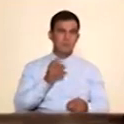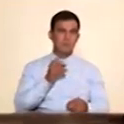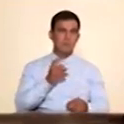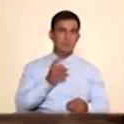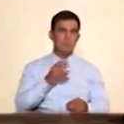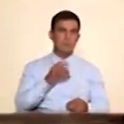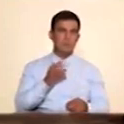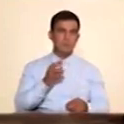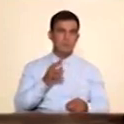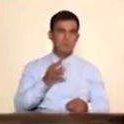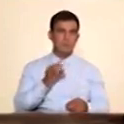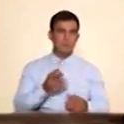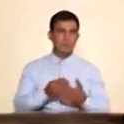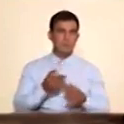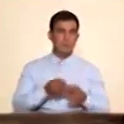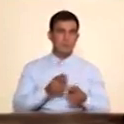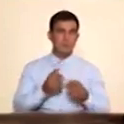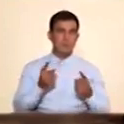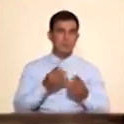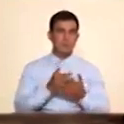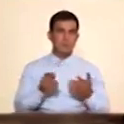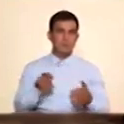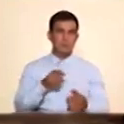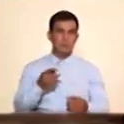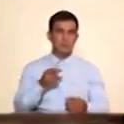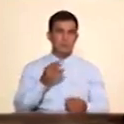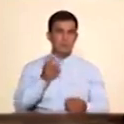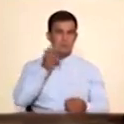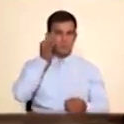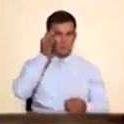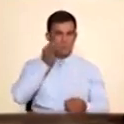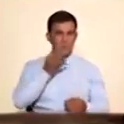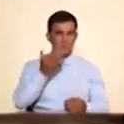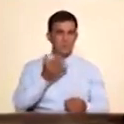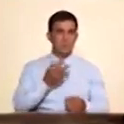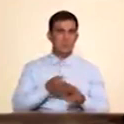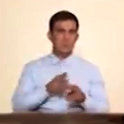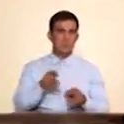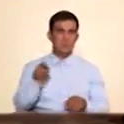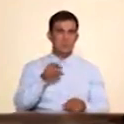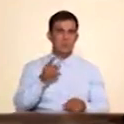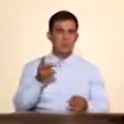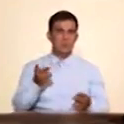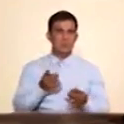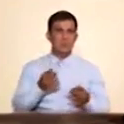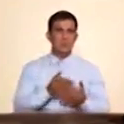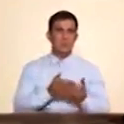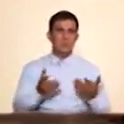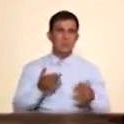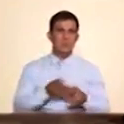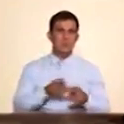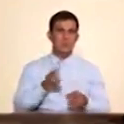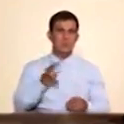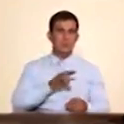birinchi qurollardan, o'sha German davlatlarini qurollardan birinchi bo'lib xristian dinini qabul qilgan